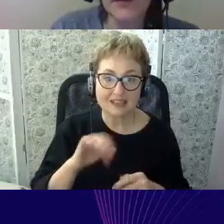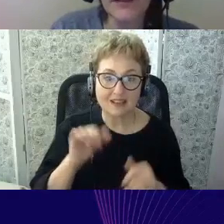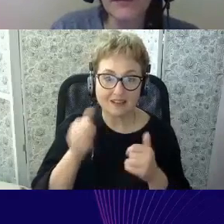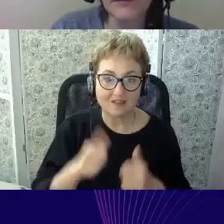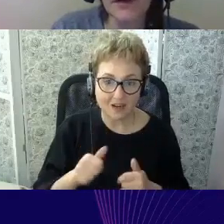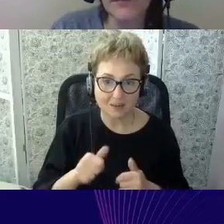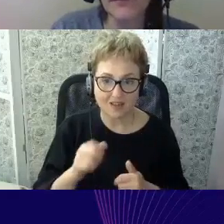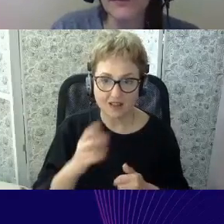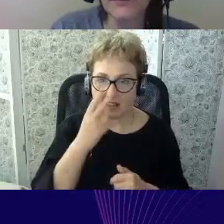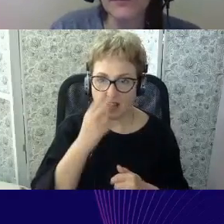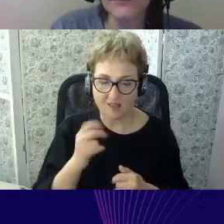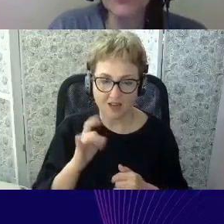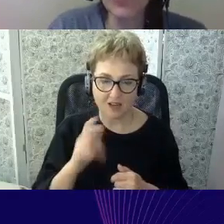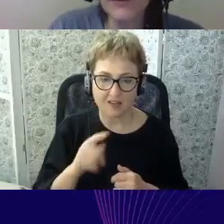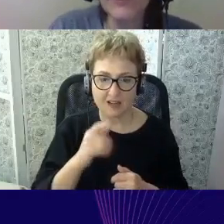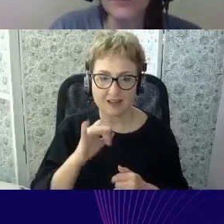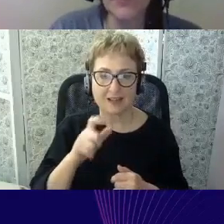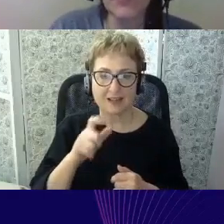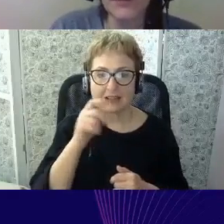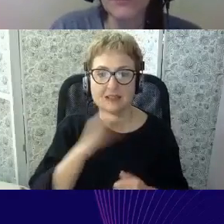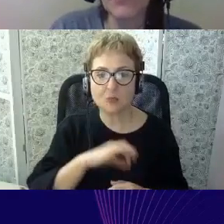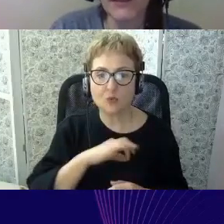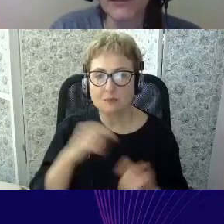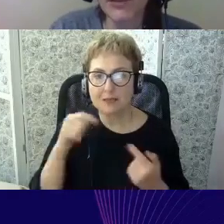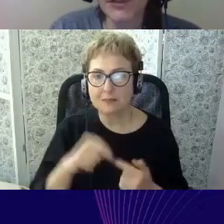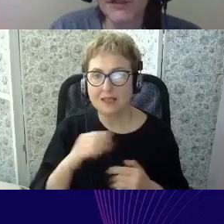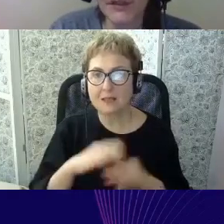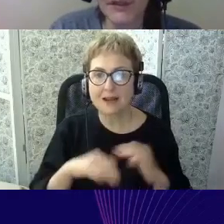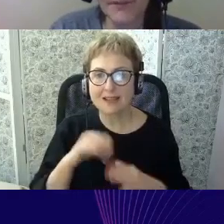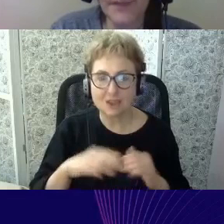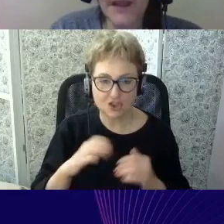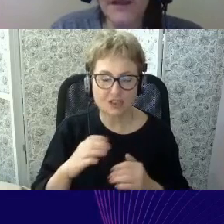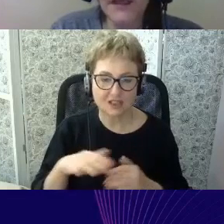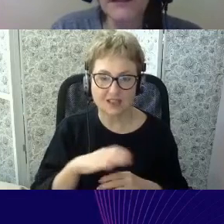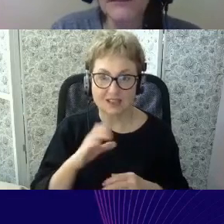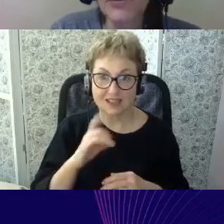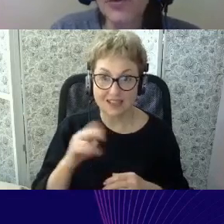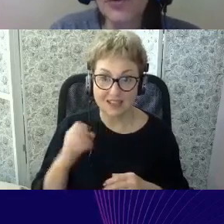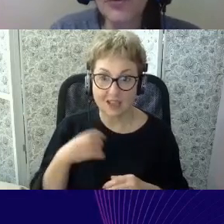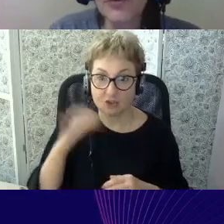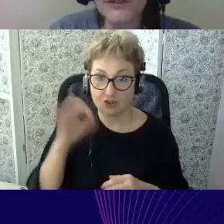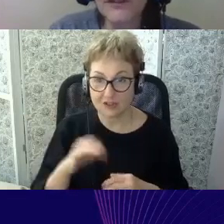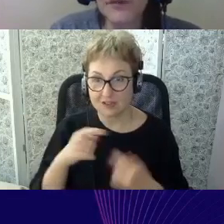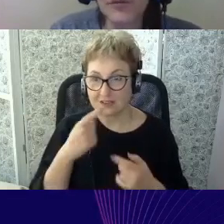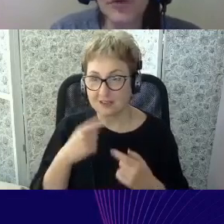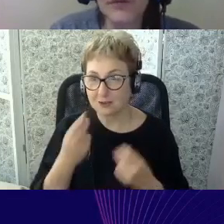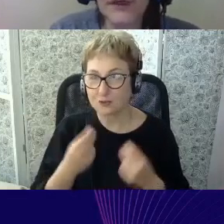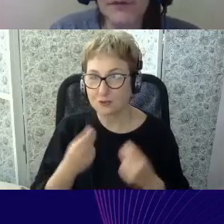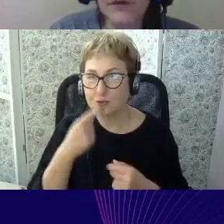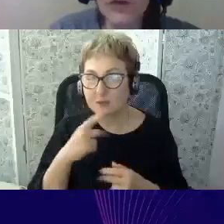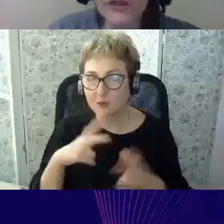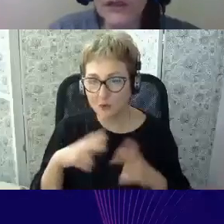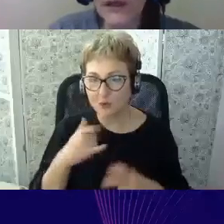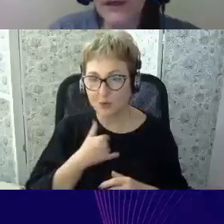формирование навыков их использования, применения в практической среде. Я иногда, знаете, шучу с студентами, потому что у